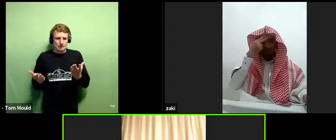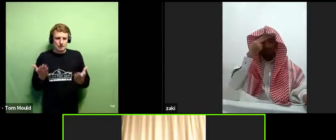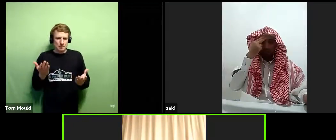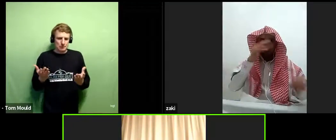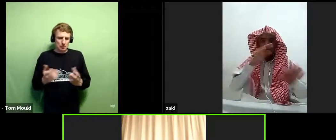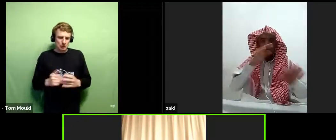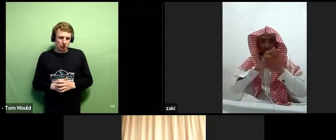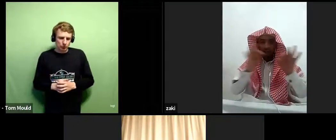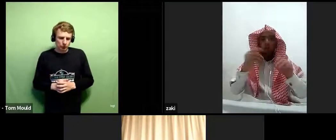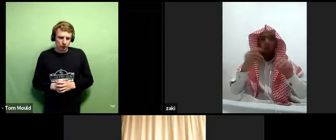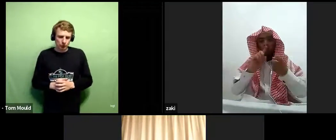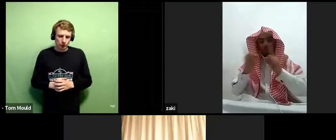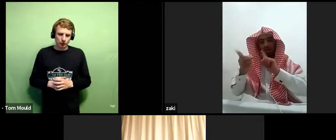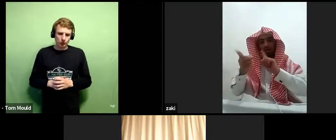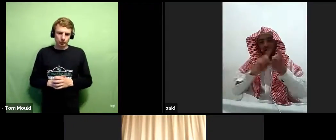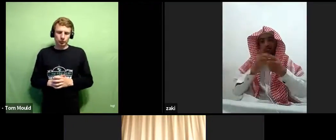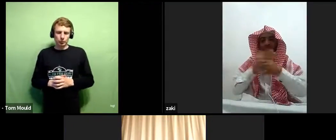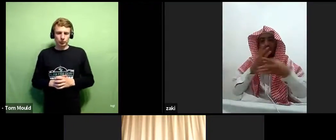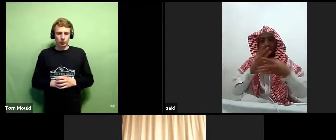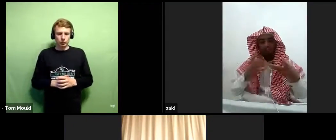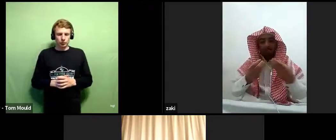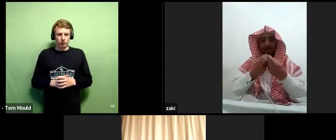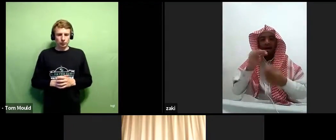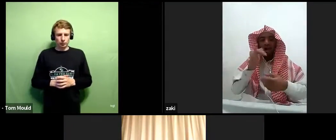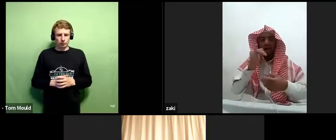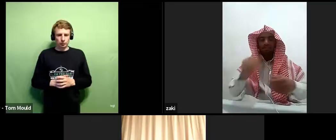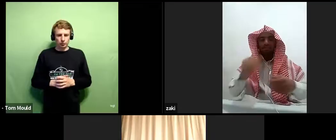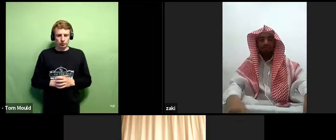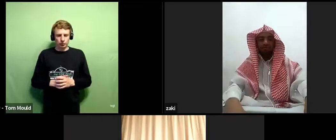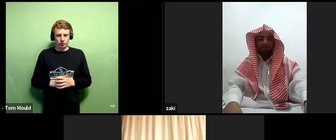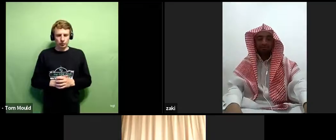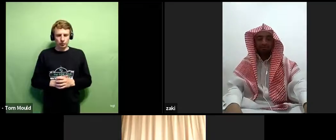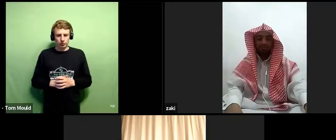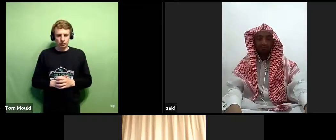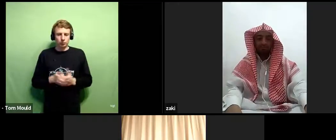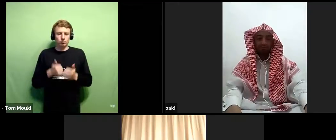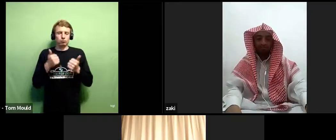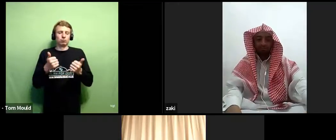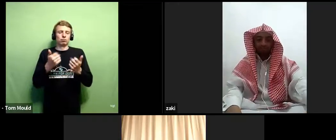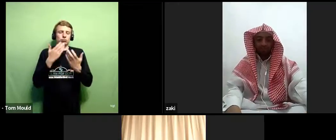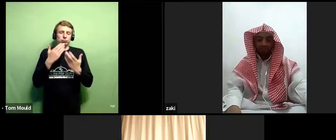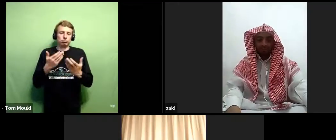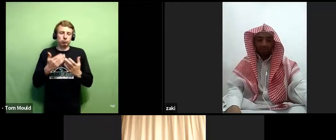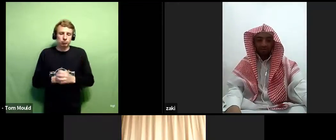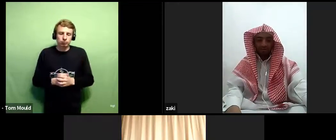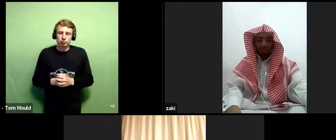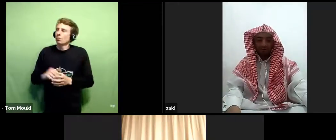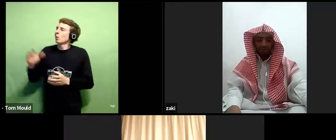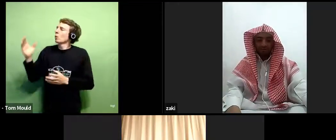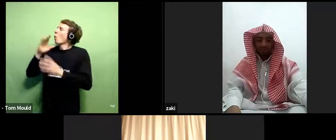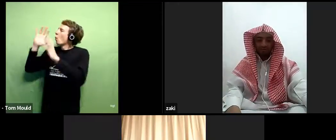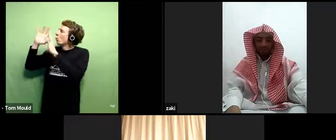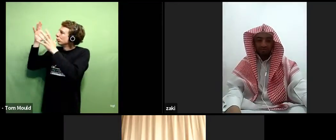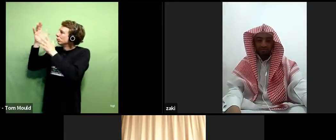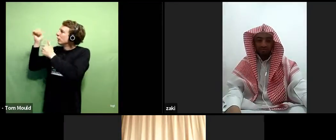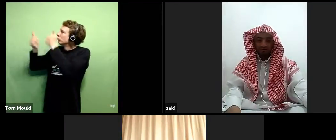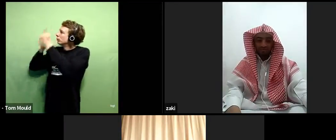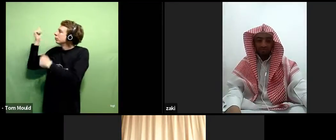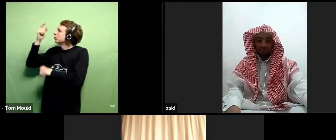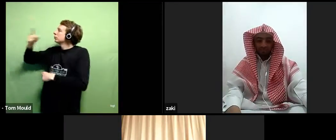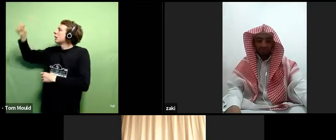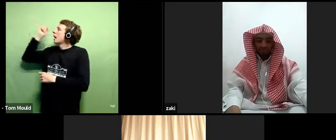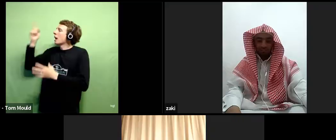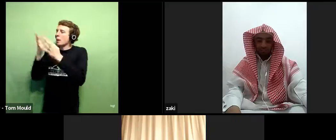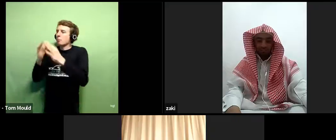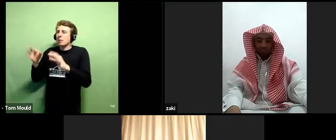على. حسناً، أيوة هكذا إن شاء الله. All praises are due to Allah, and may peace and blessings be upon the final messenger and upon his